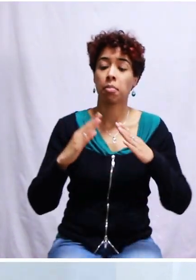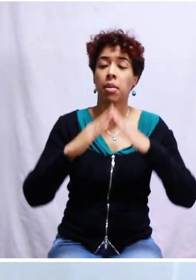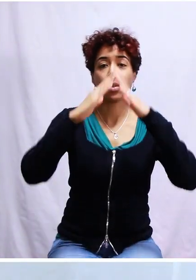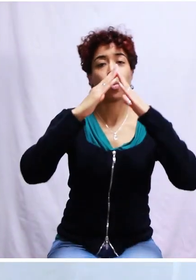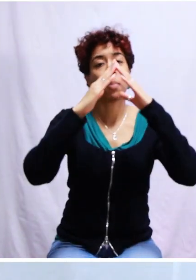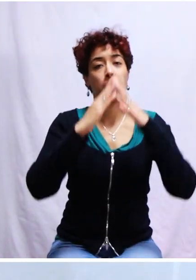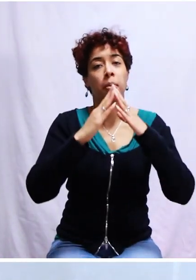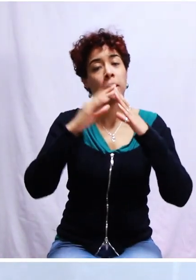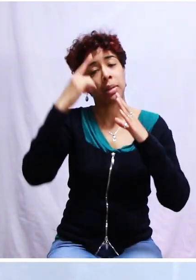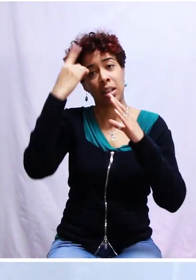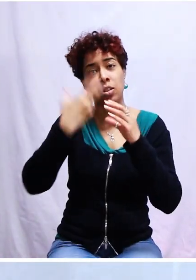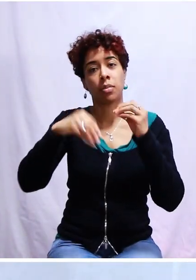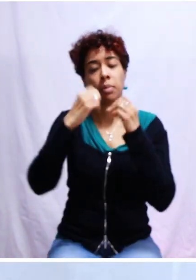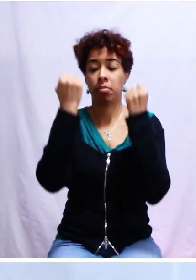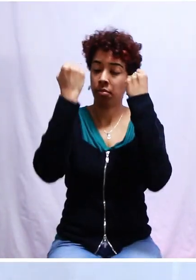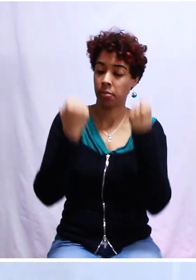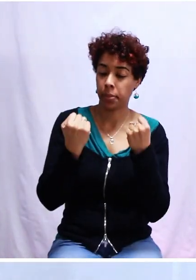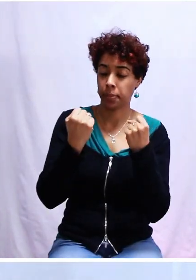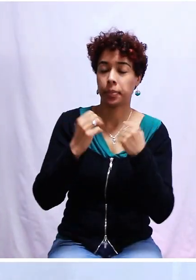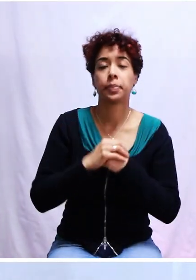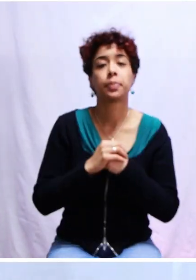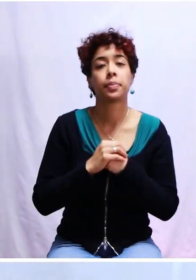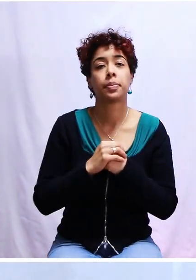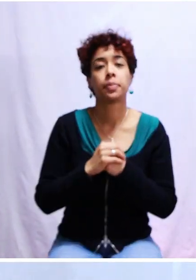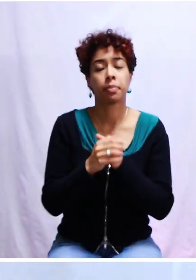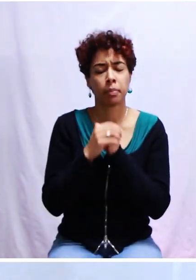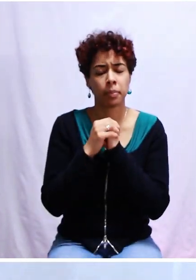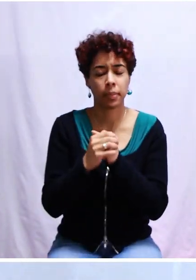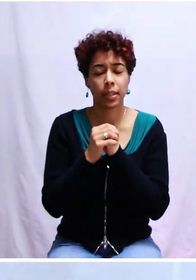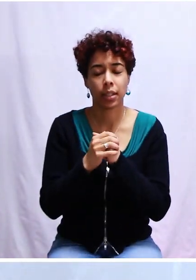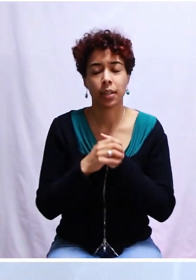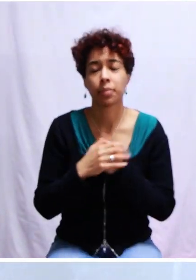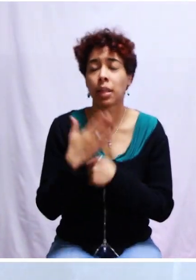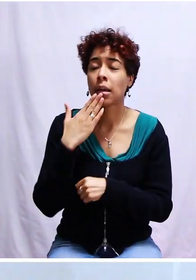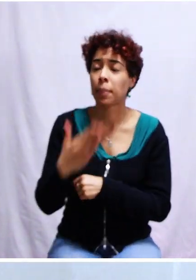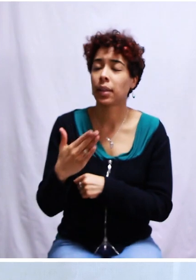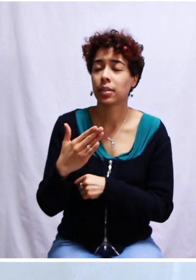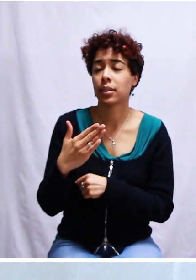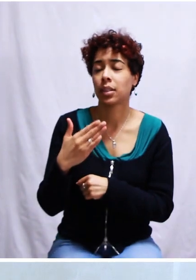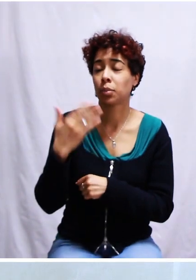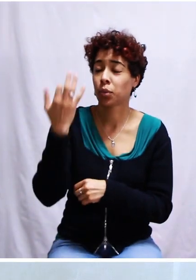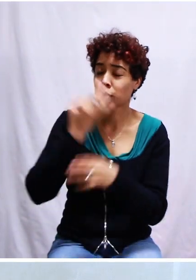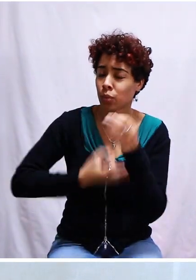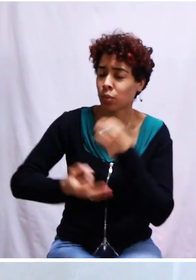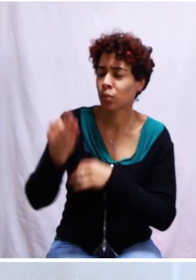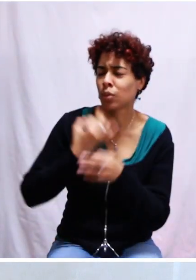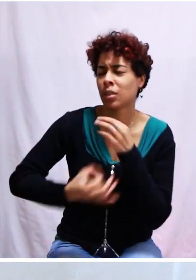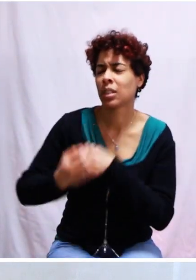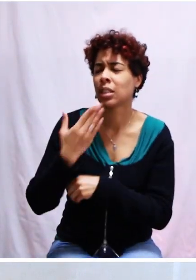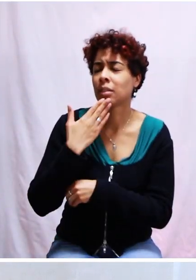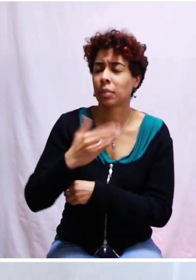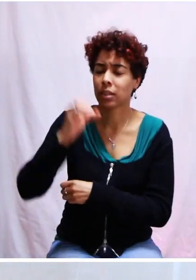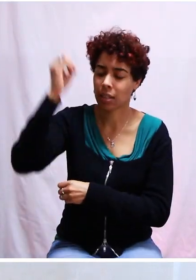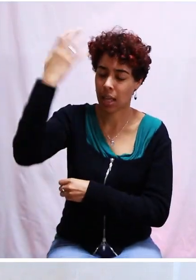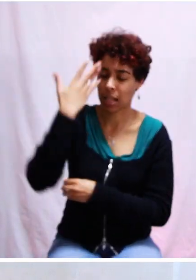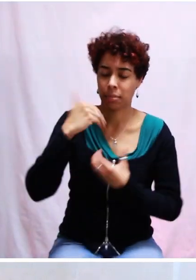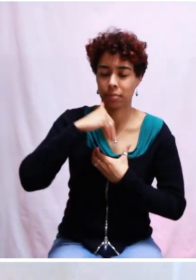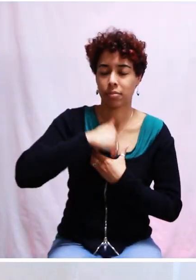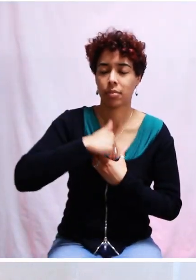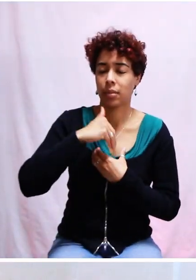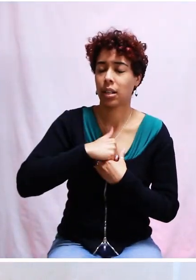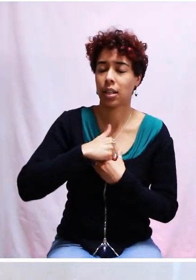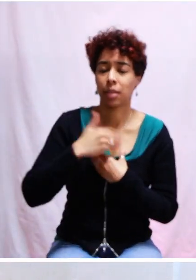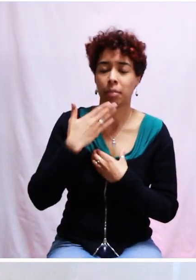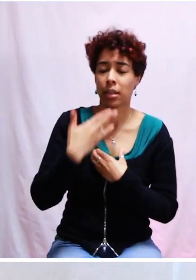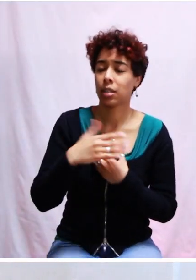Amen. On va prier. Seigneur, merci pour ta parole. Merci Seigneur pour ton esprit qui est en nous et qui